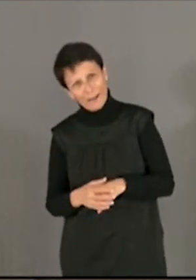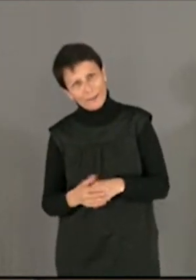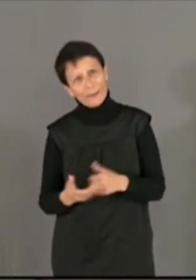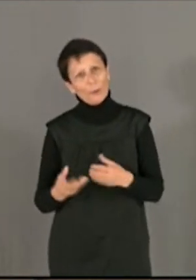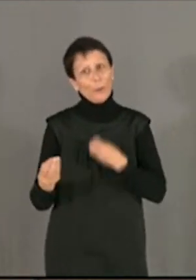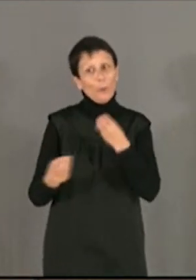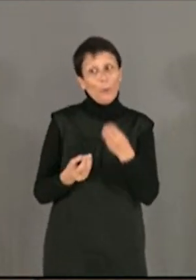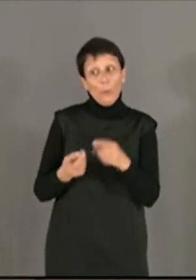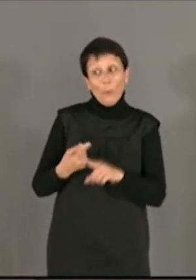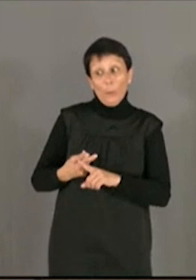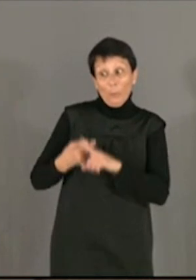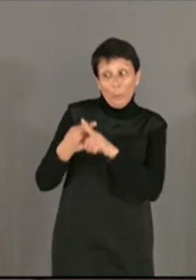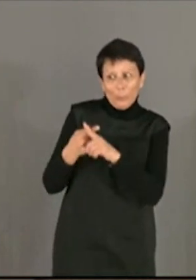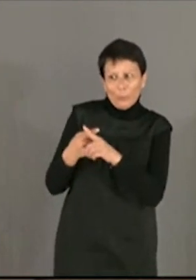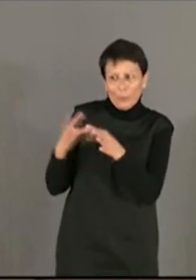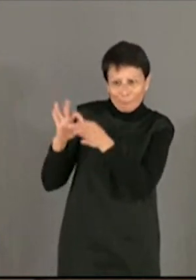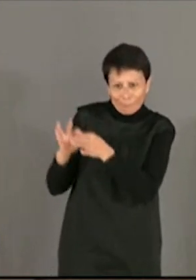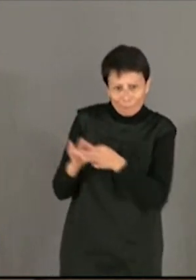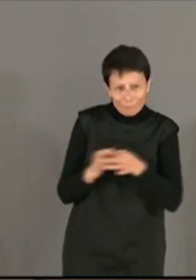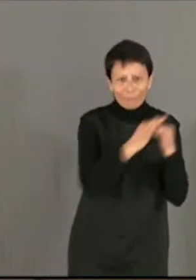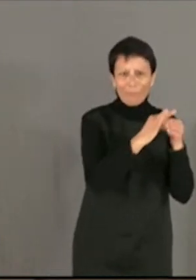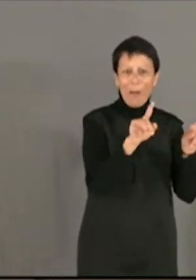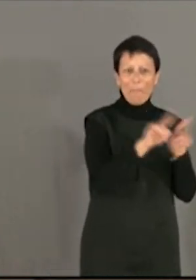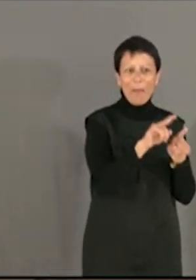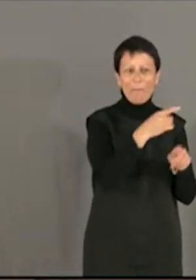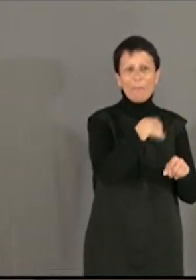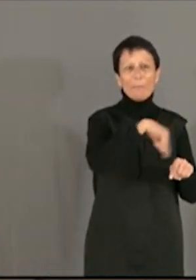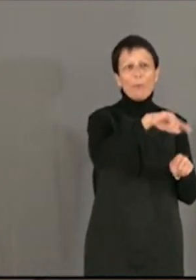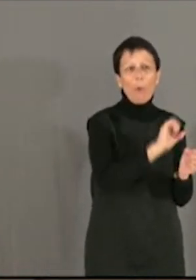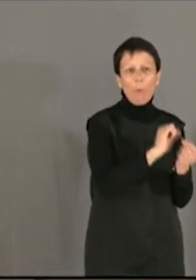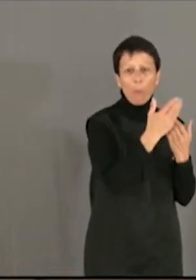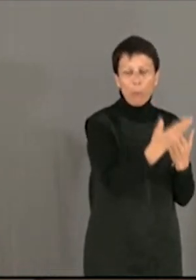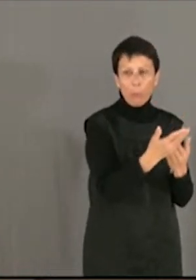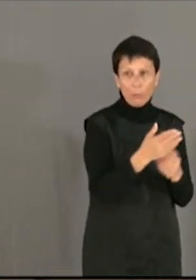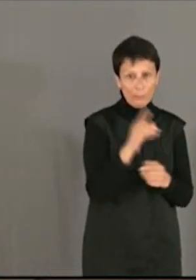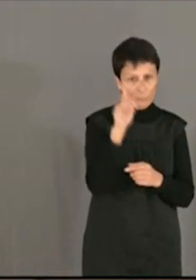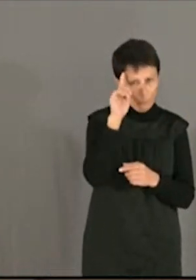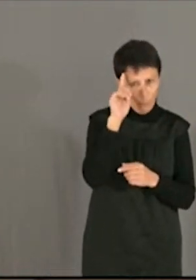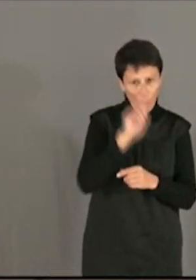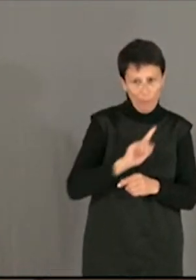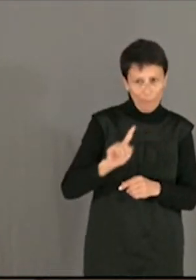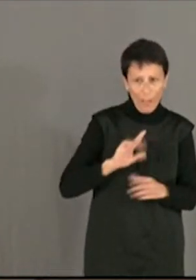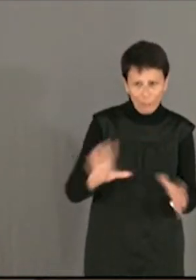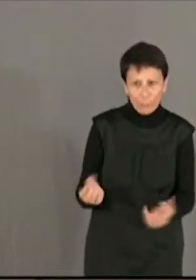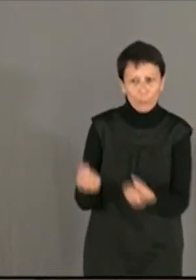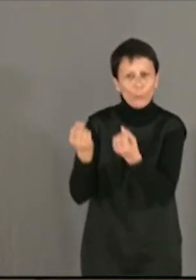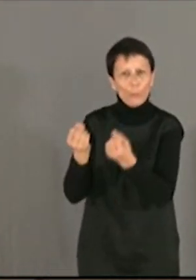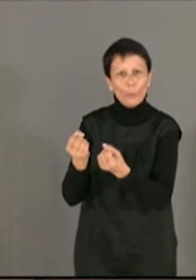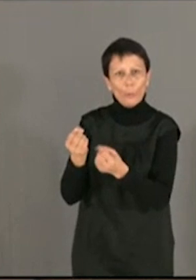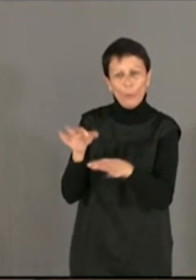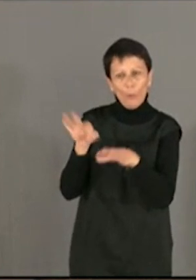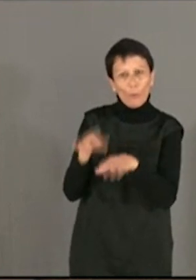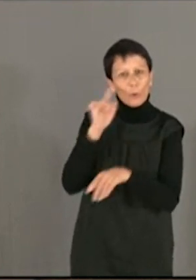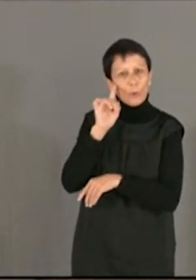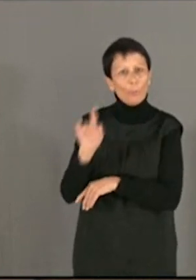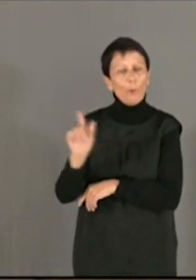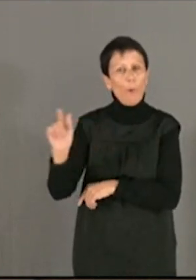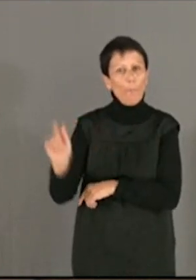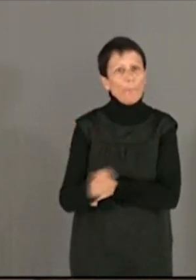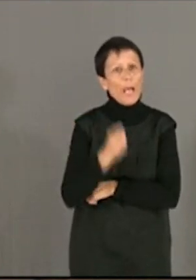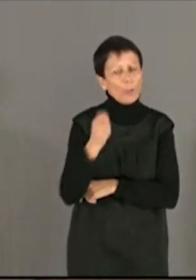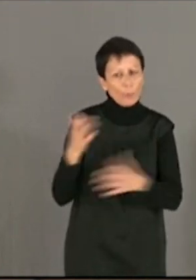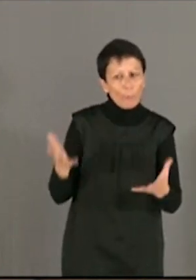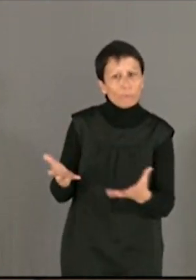en plus lorsqu'elle correspond à ce que nous avions proposé, il n'y a aucune raison que nous ne la soutenions pas, et nous allons donc la